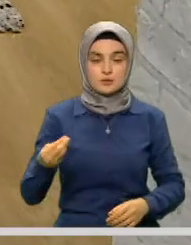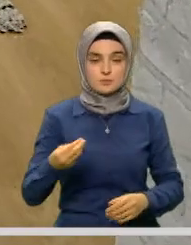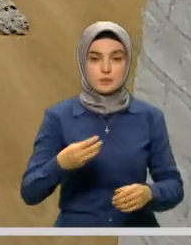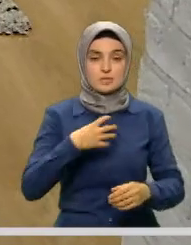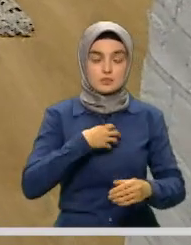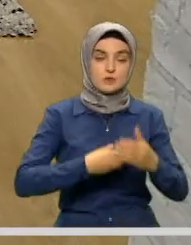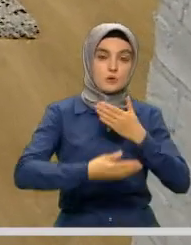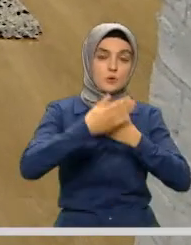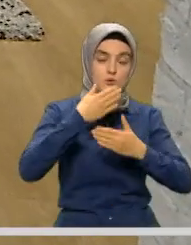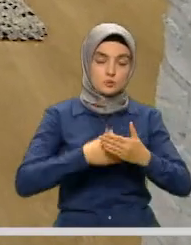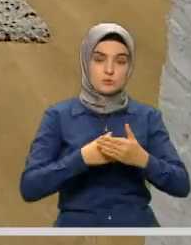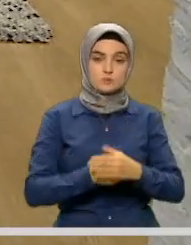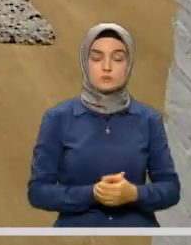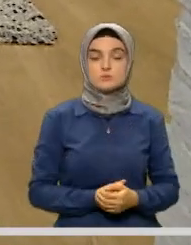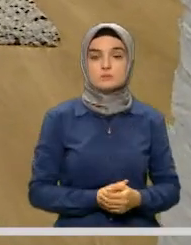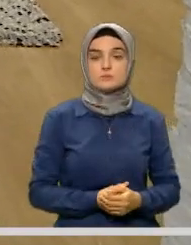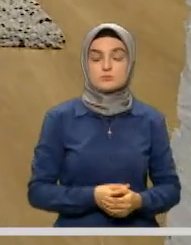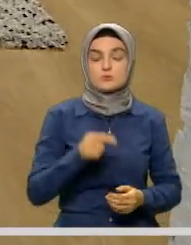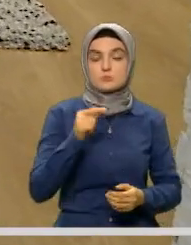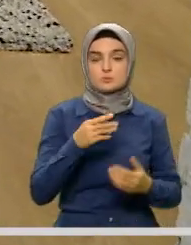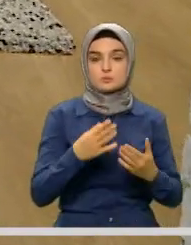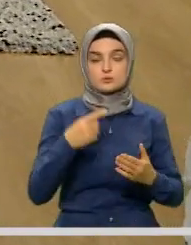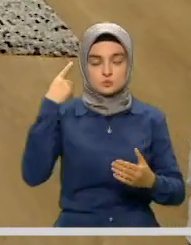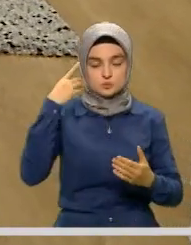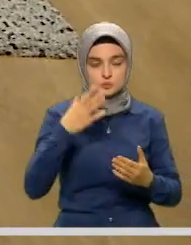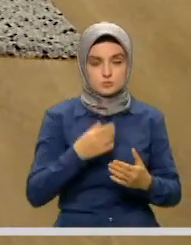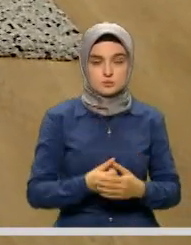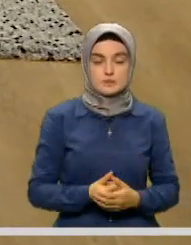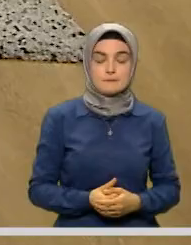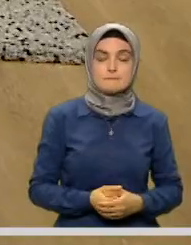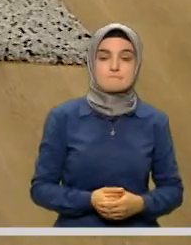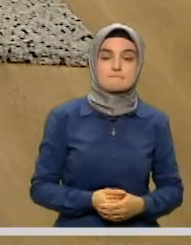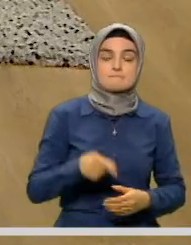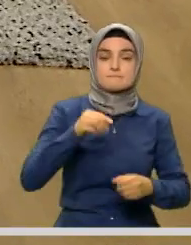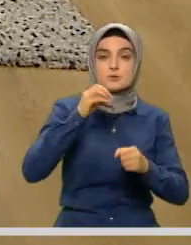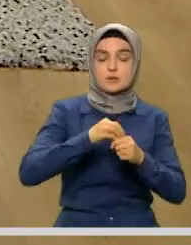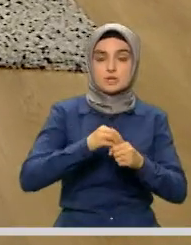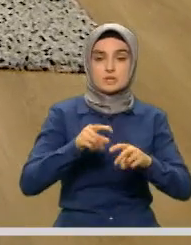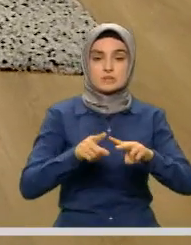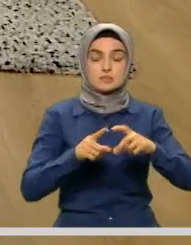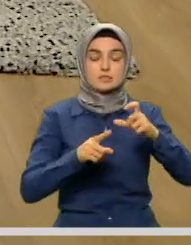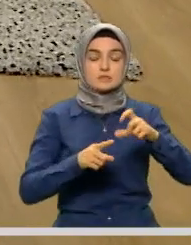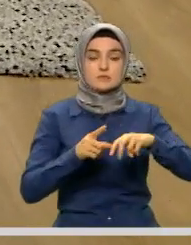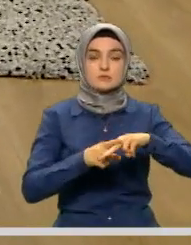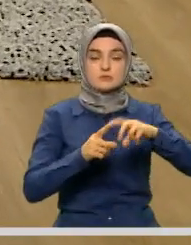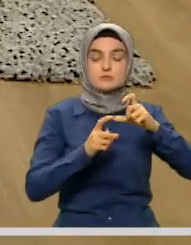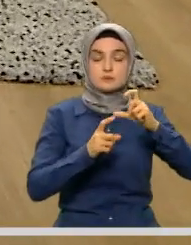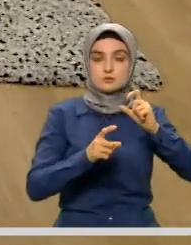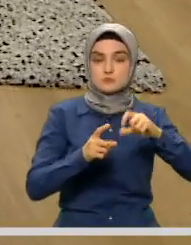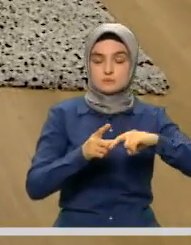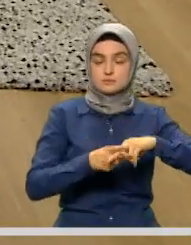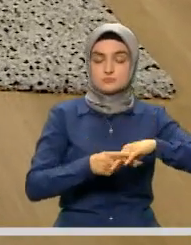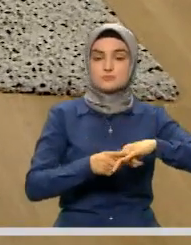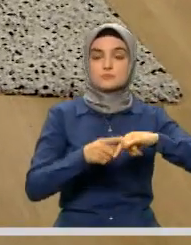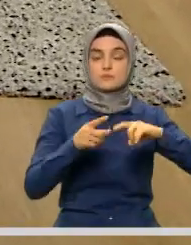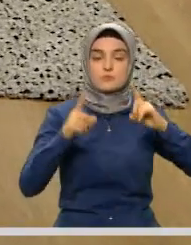öncelikle bu faturayı kesmişler tabir caizse. Dolayısıyla nasuh tövbesinde birinci şeyimiz bu. Yani